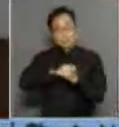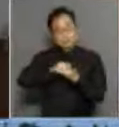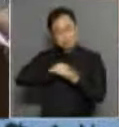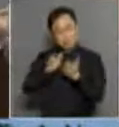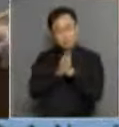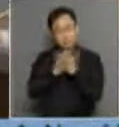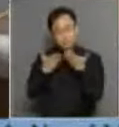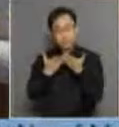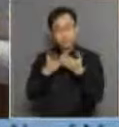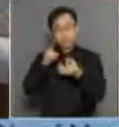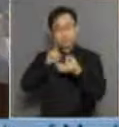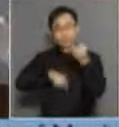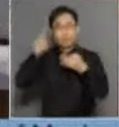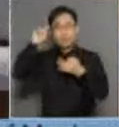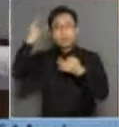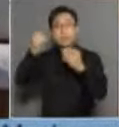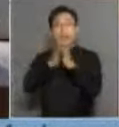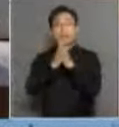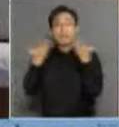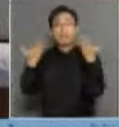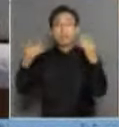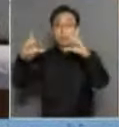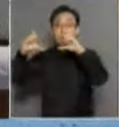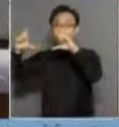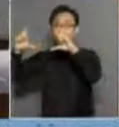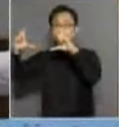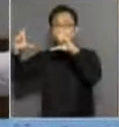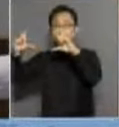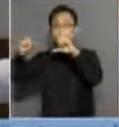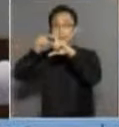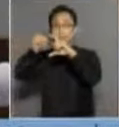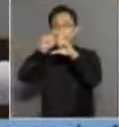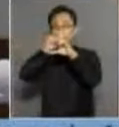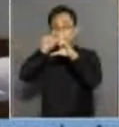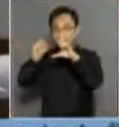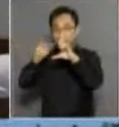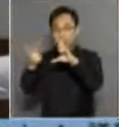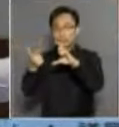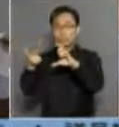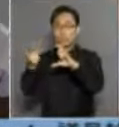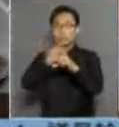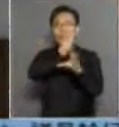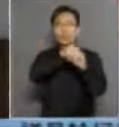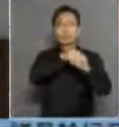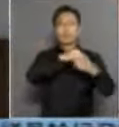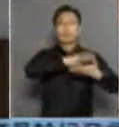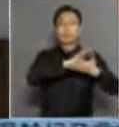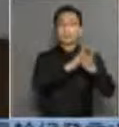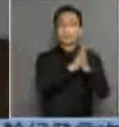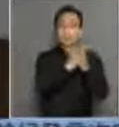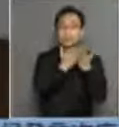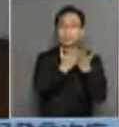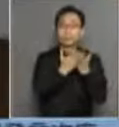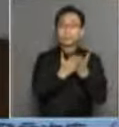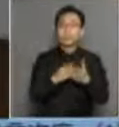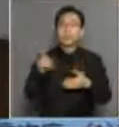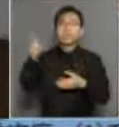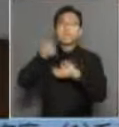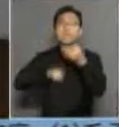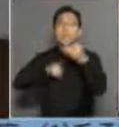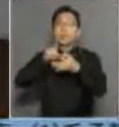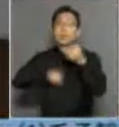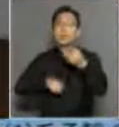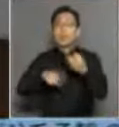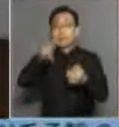明報》嗰一大劈嘅嗰個專欄嗰、那個咩觀點嗰度寫好多文，又出埋書。佢用嘅名義係行政會議召集